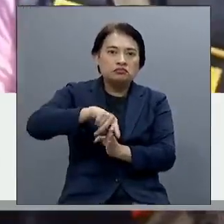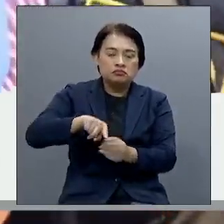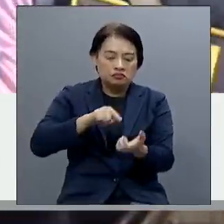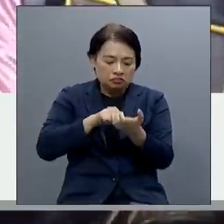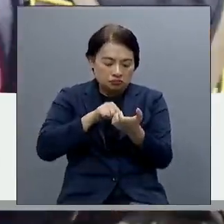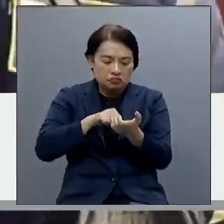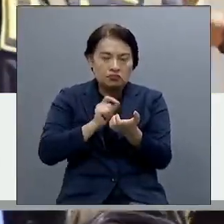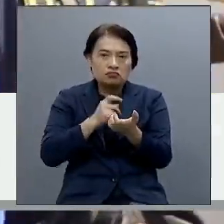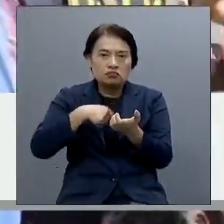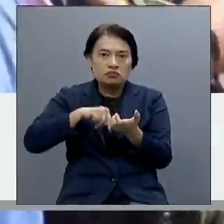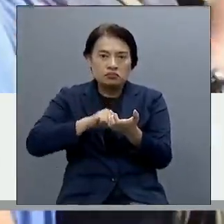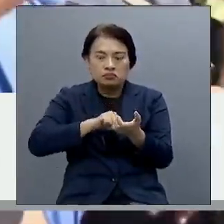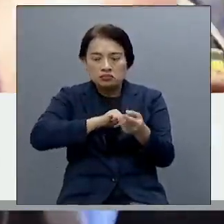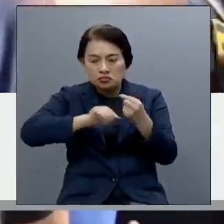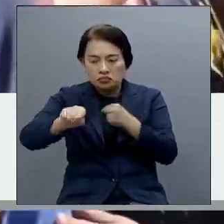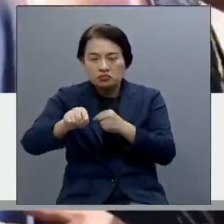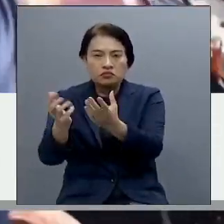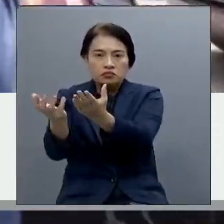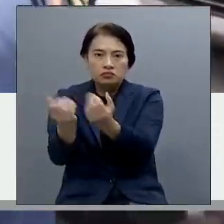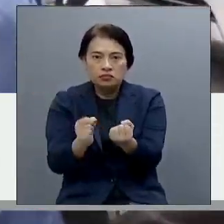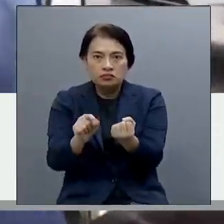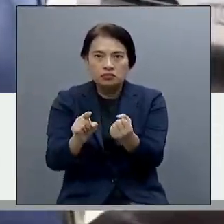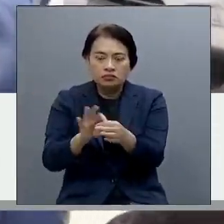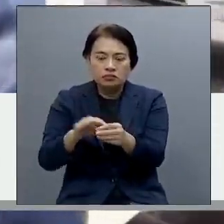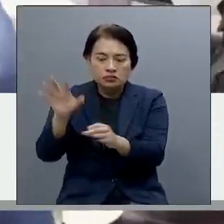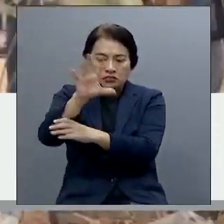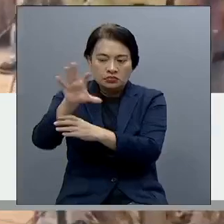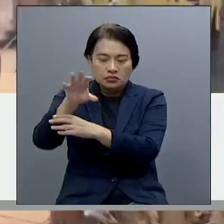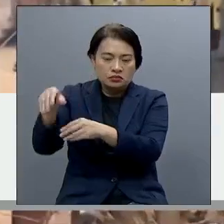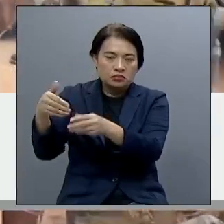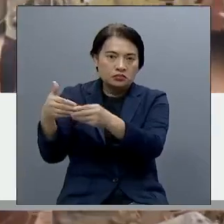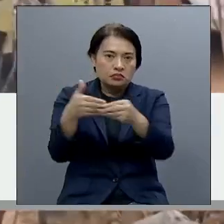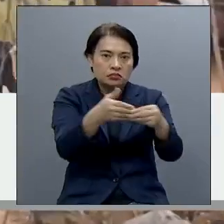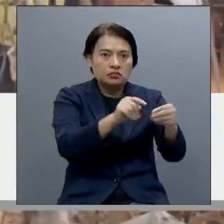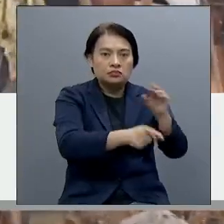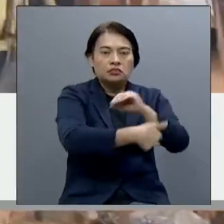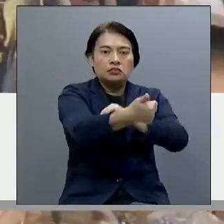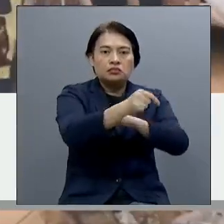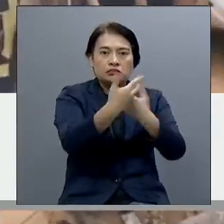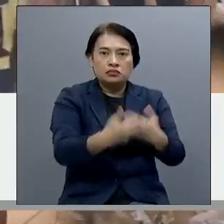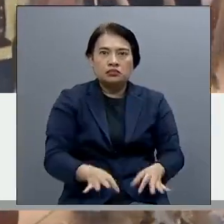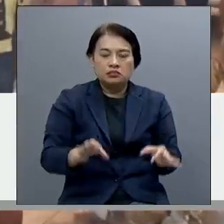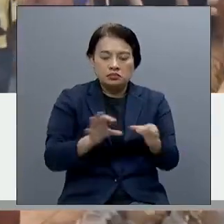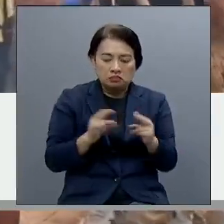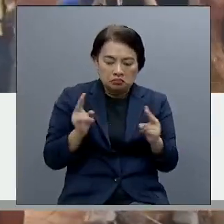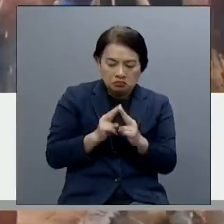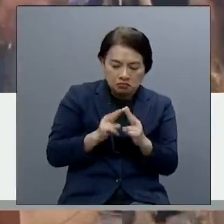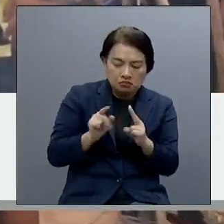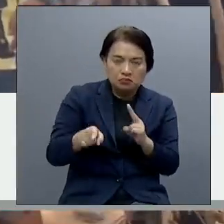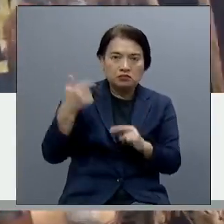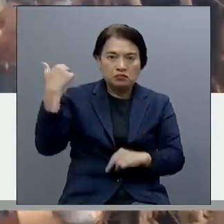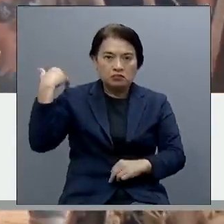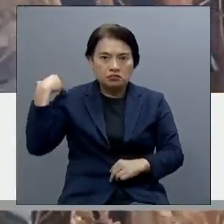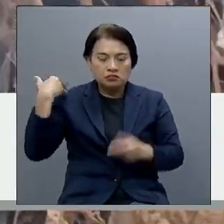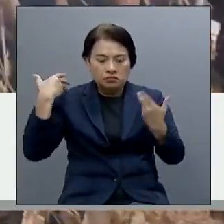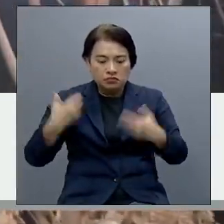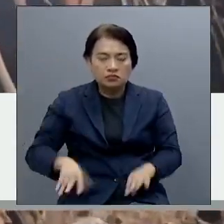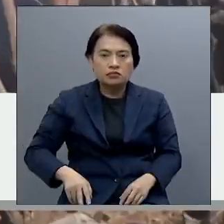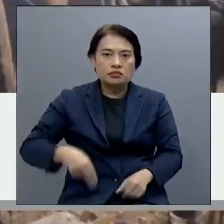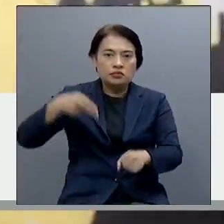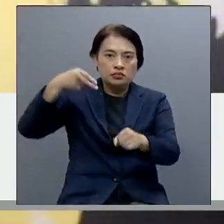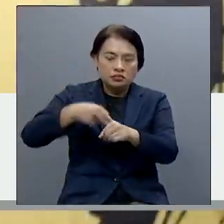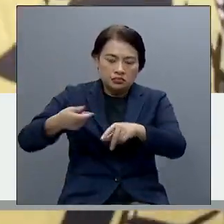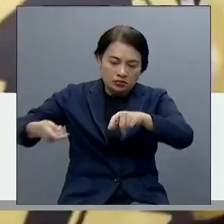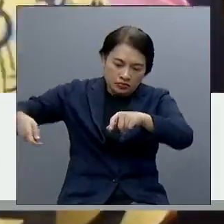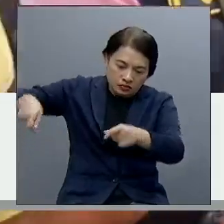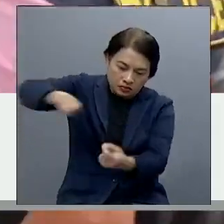คชันให้มารับก่อนที่จะลวงออกไปนอกเส้นทางจากนั้นพยายามล่วงละเมิดทางเพศค่ะแล้วก็ราดน้ำมันจุดไฟเผ